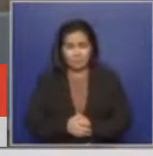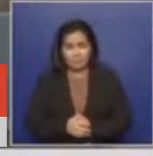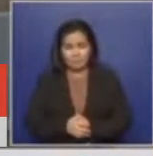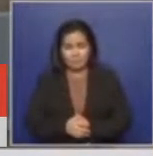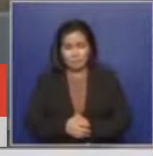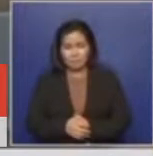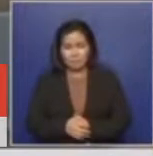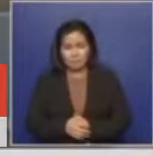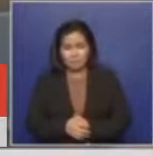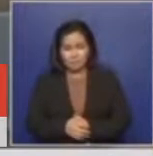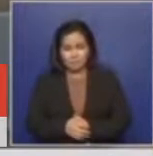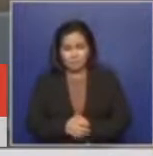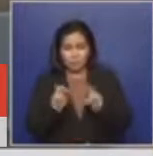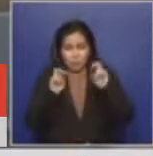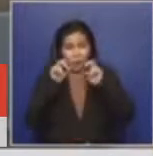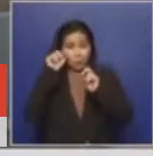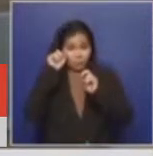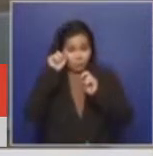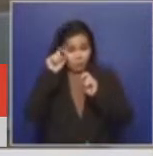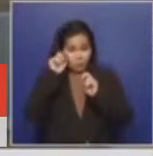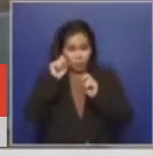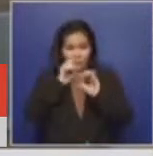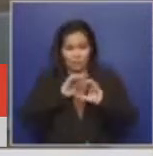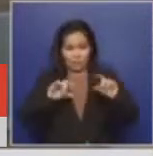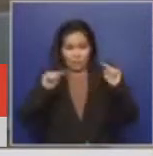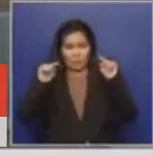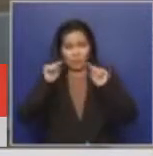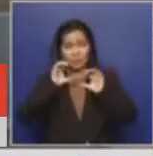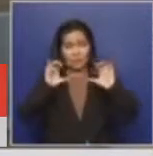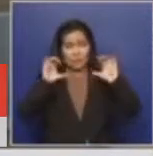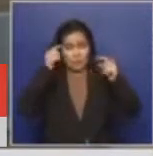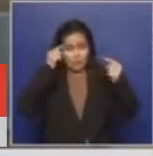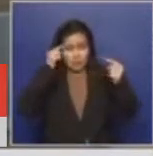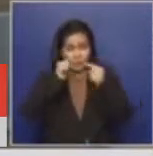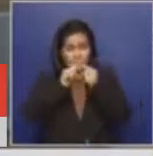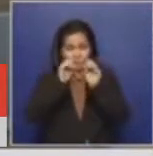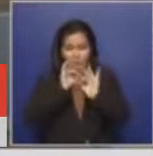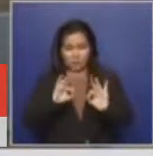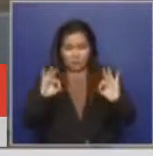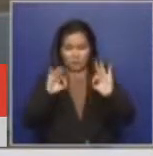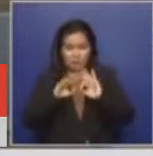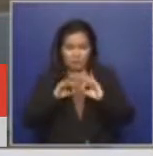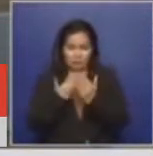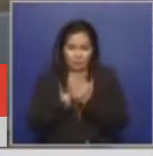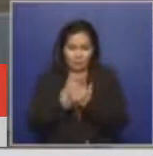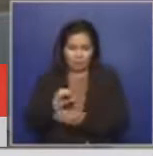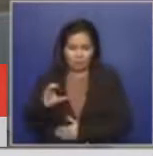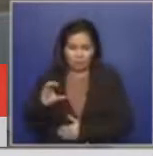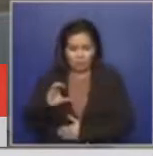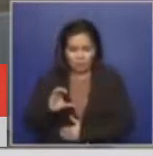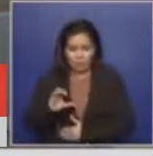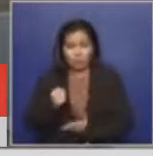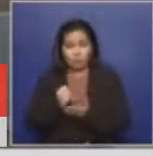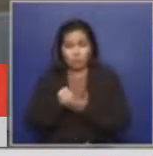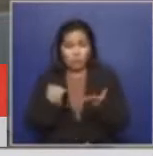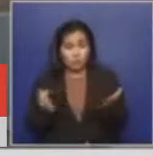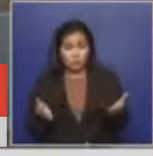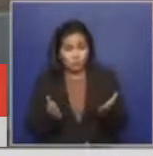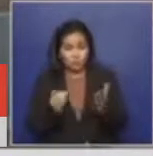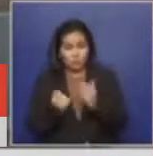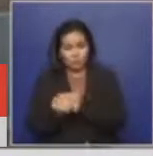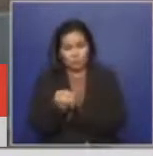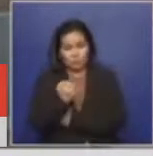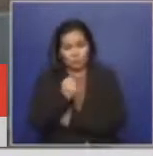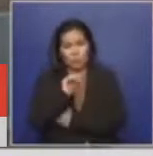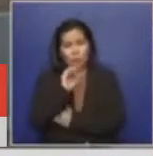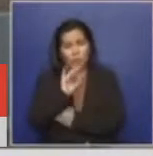าเรื่องนี้เป็นเรื่องด่วนที่รัฐบาลต้องให้ความสำคัญแล้วลงทุนอย่างหนักเพื่อจะสร้างความมั่นคงทางด้านวัคซีนของเร